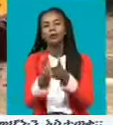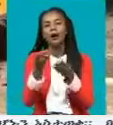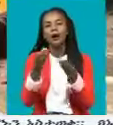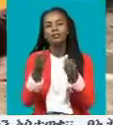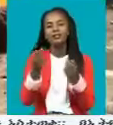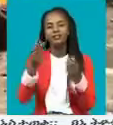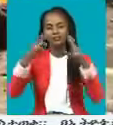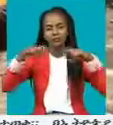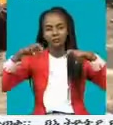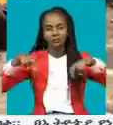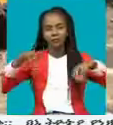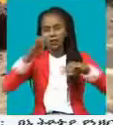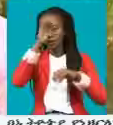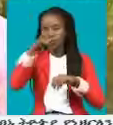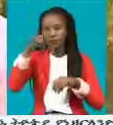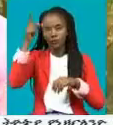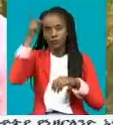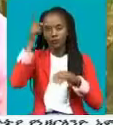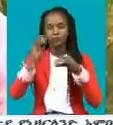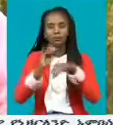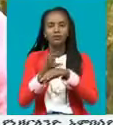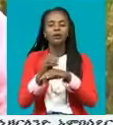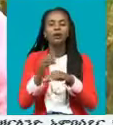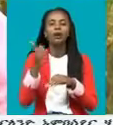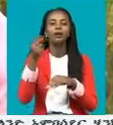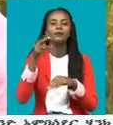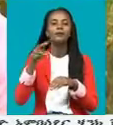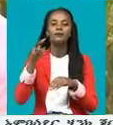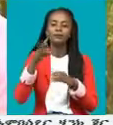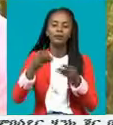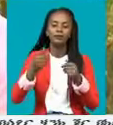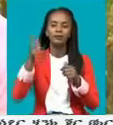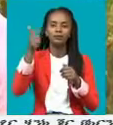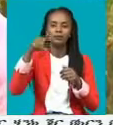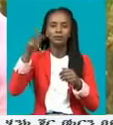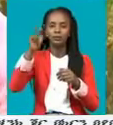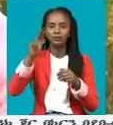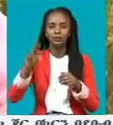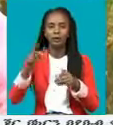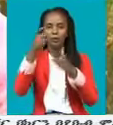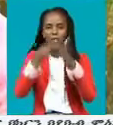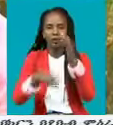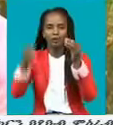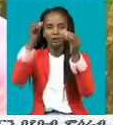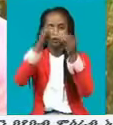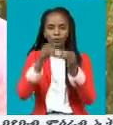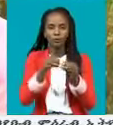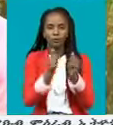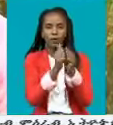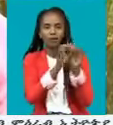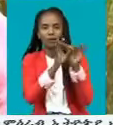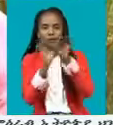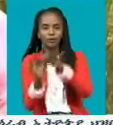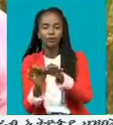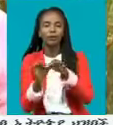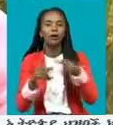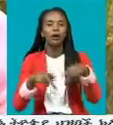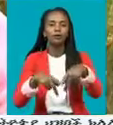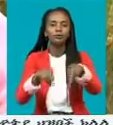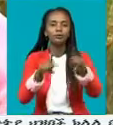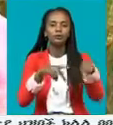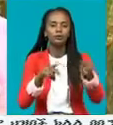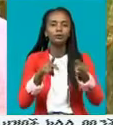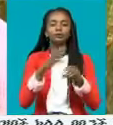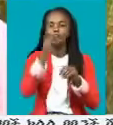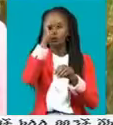ተመራማሪ አቶ ወጋየ ዮሐንስ መክረዋል። የአፈር ማዳበሪያ ሰው ሰራሽ ማዳበሪያ ዋጋ ከመጨመሩ ጋር ተያይዞ አርሶ አደሩ በበቂ ሁኔታ